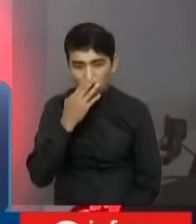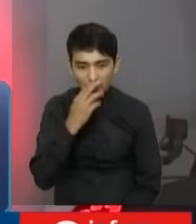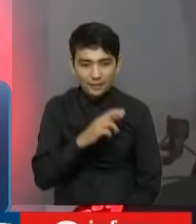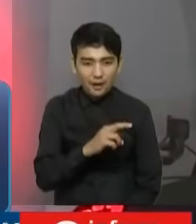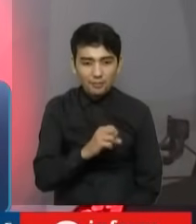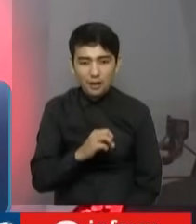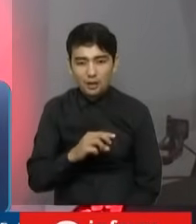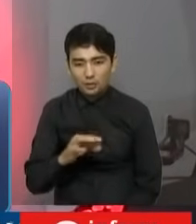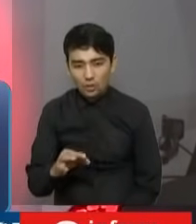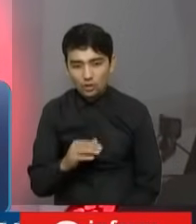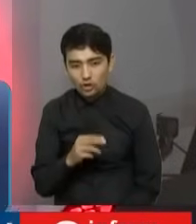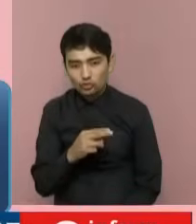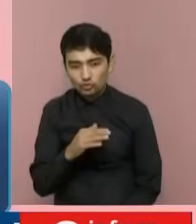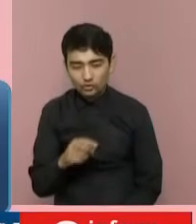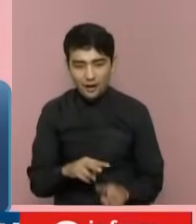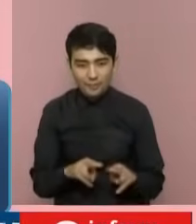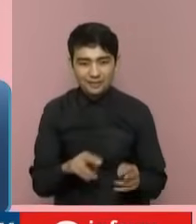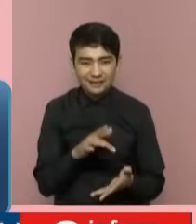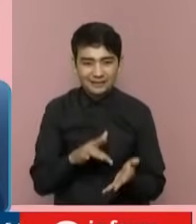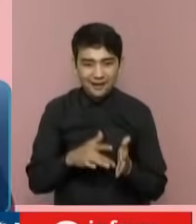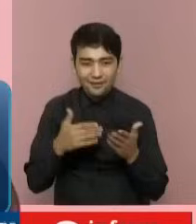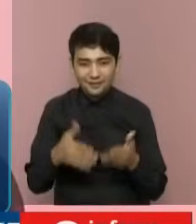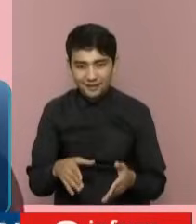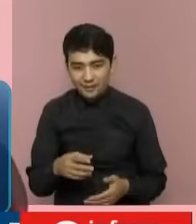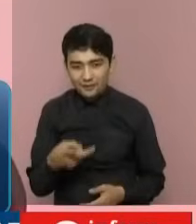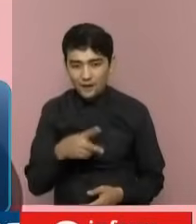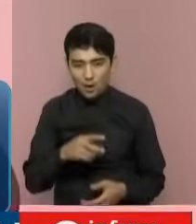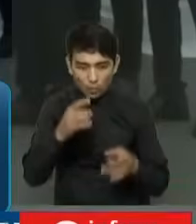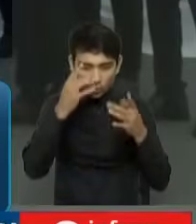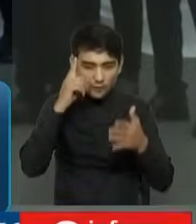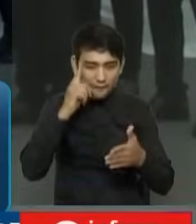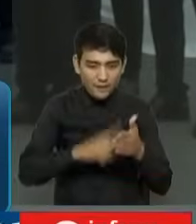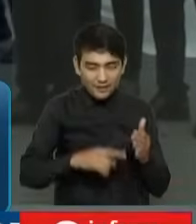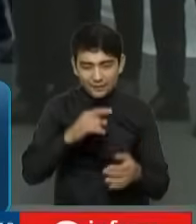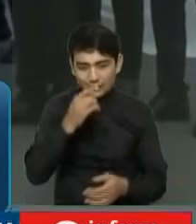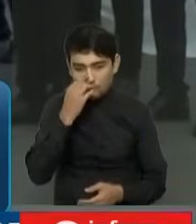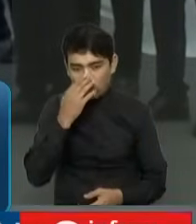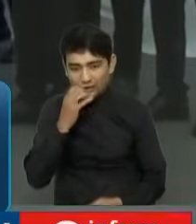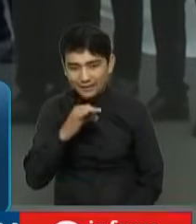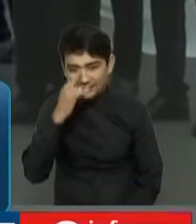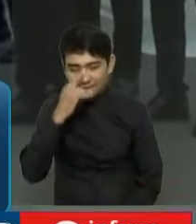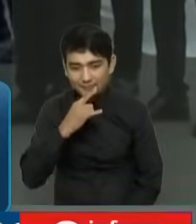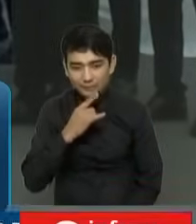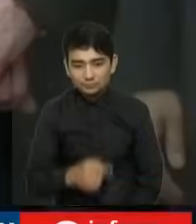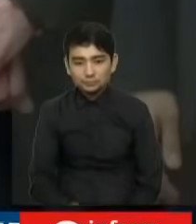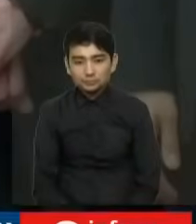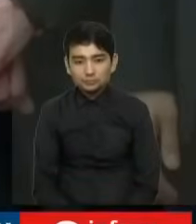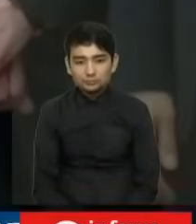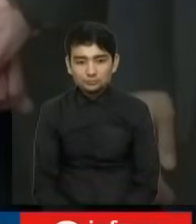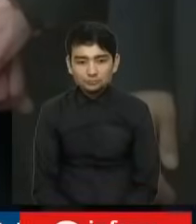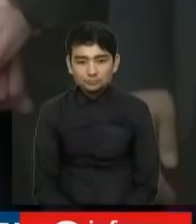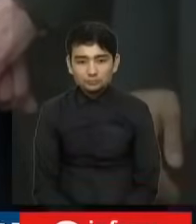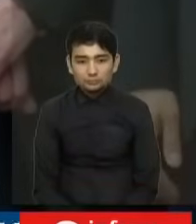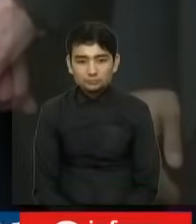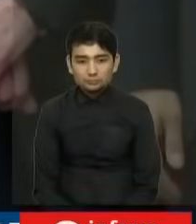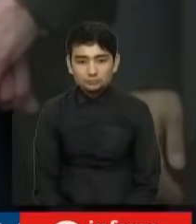Джун отмечает, что открытие подобных центров – символ доверия двух культур – Японии и Казахстана. Ильяман Раймбеков, Ринат Абулхаиров,